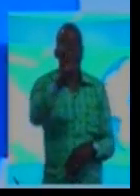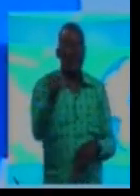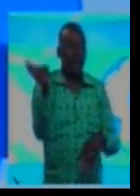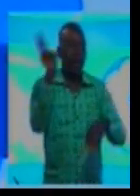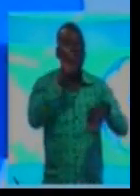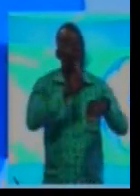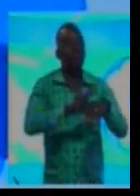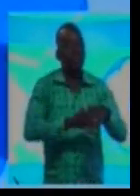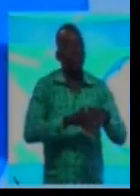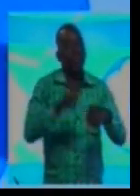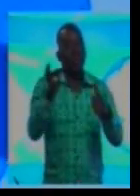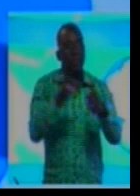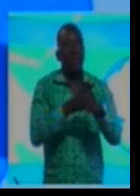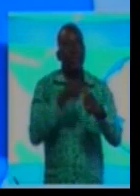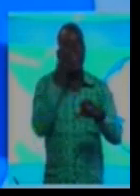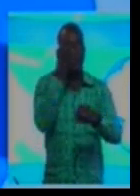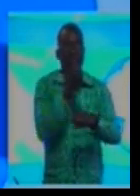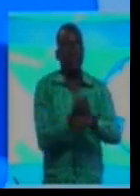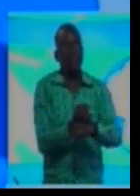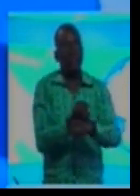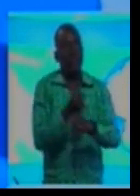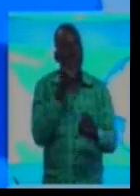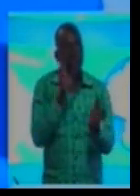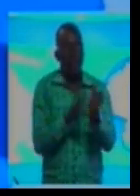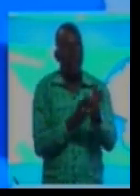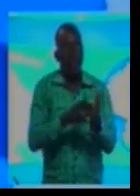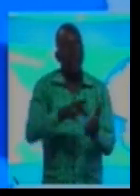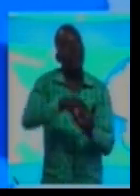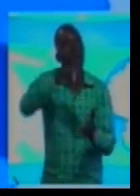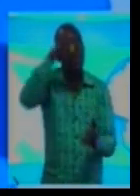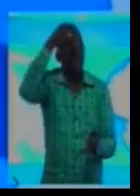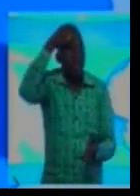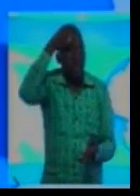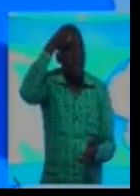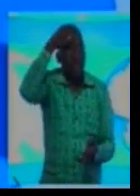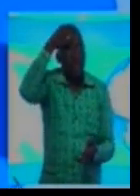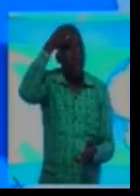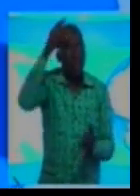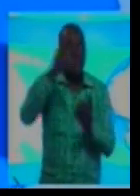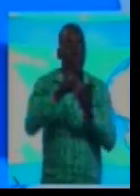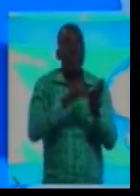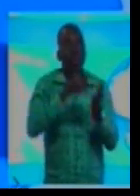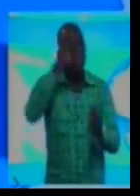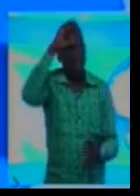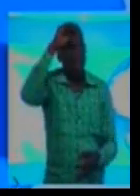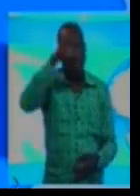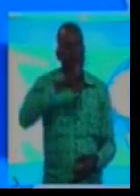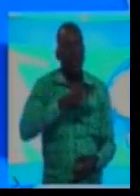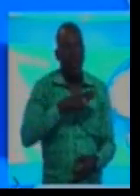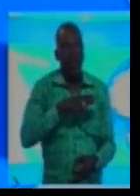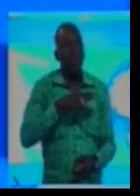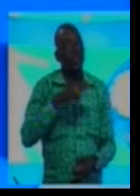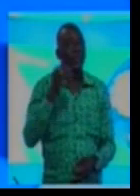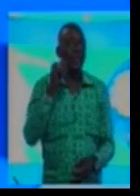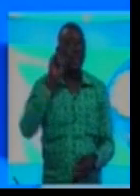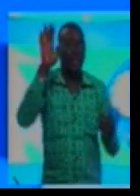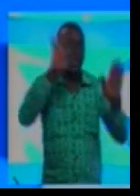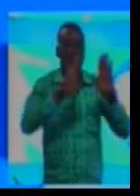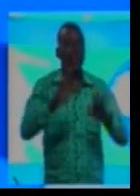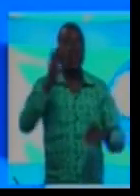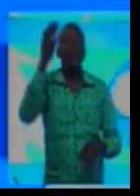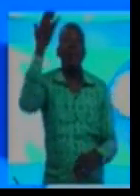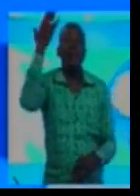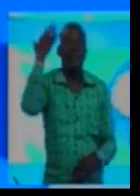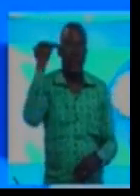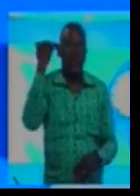de la première pierre de cette école d'apprentissage des rudiments des droits de l'homme a eu lieu dimanche dernier. Le